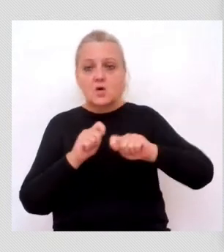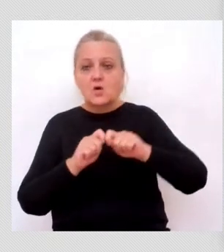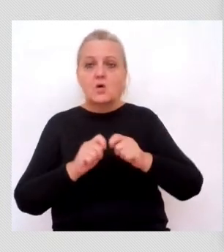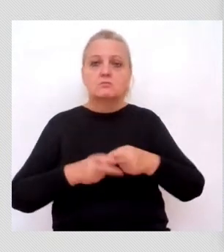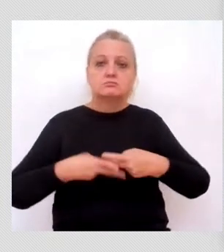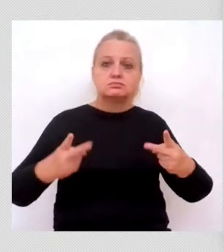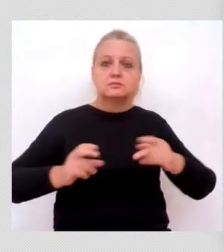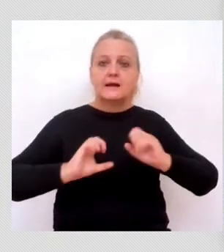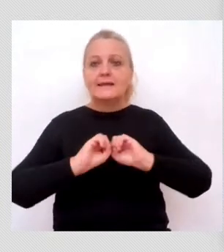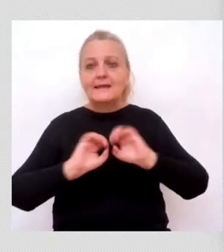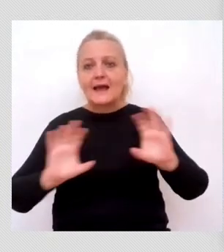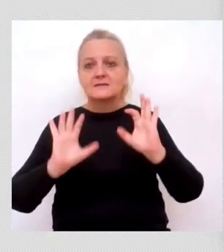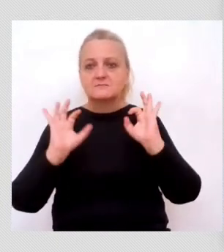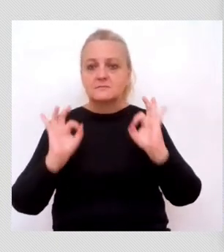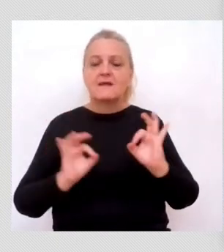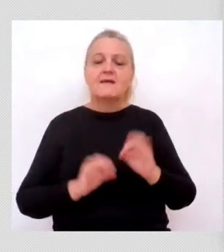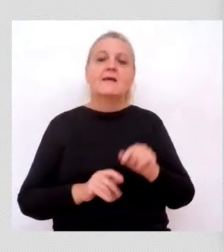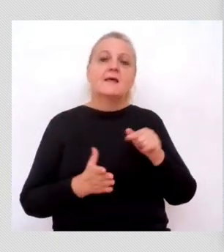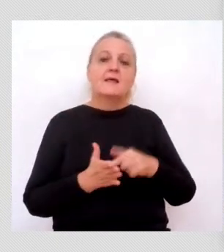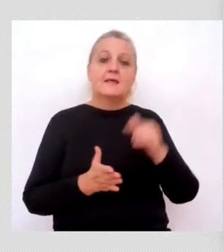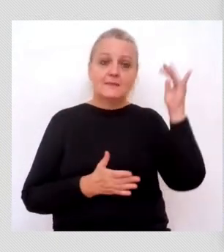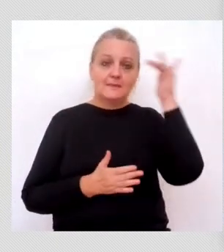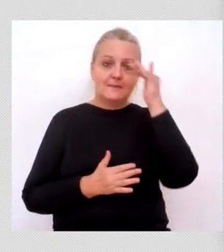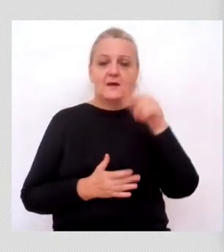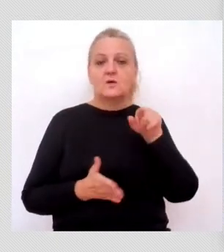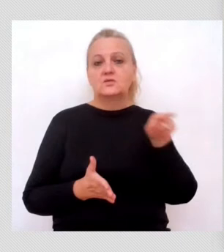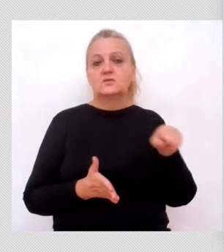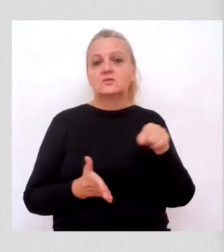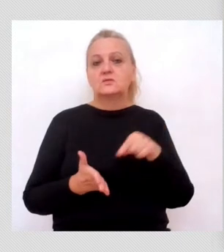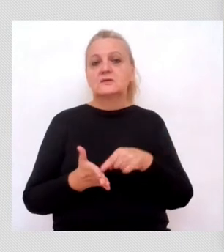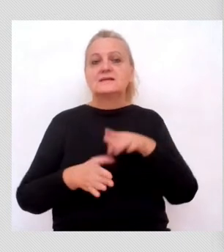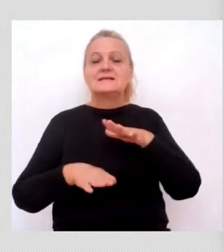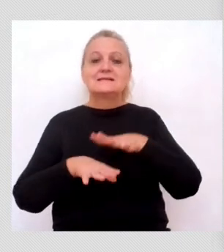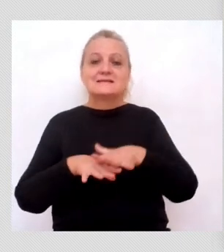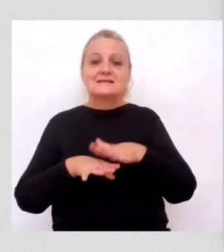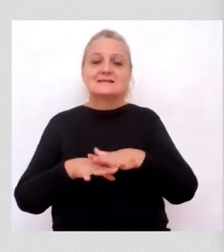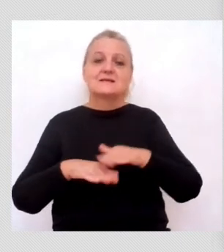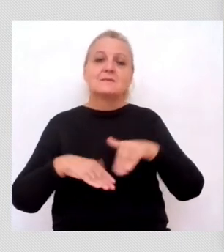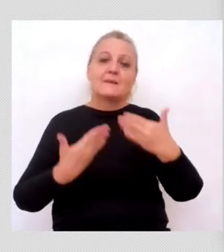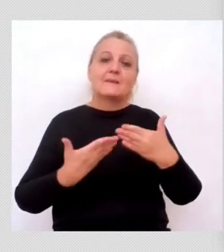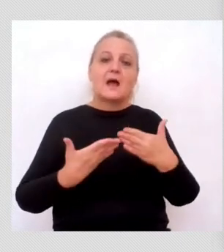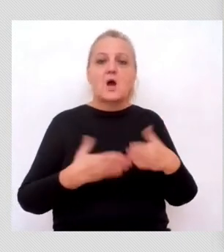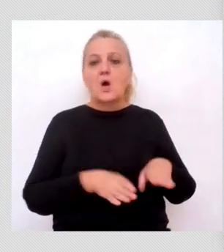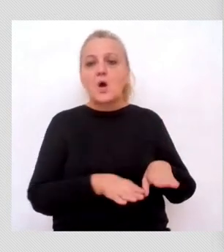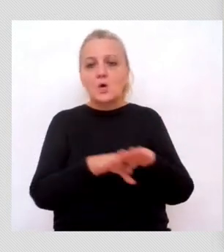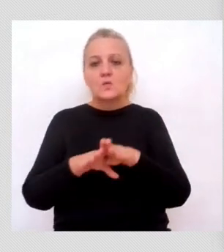transparentność. Teoretycznie to jest bardziej równość, system zapewniający większą równość w dostępie